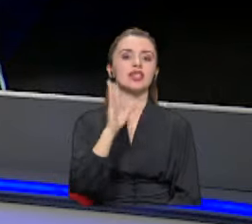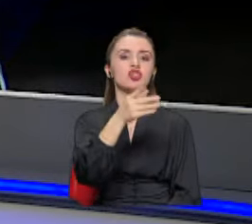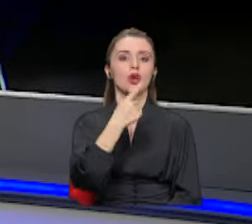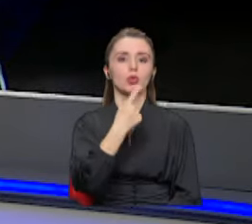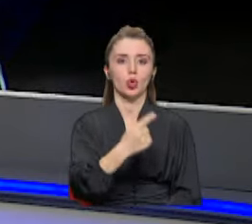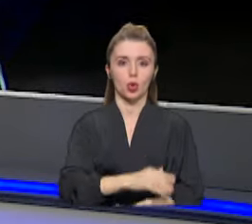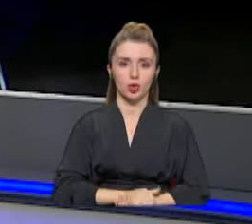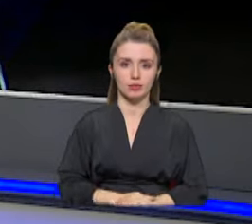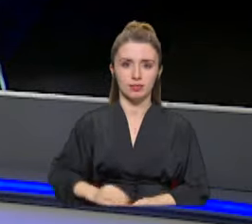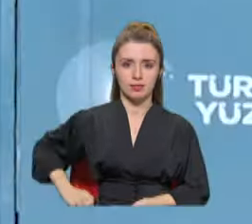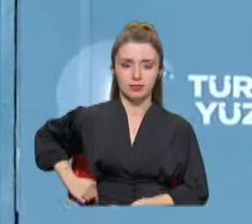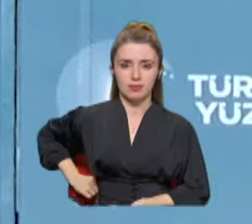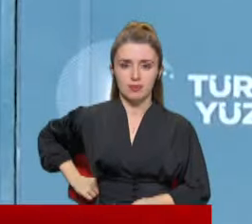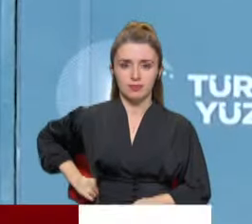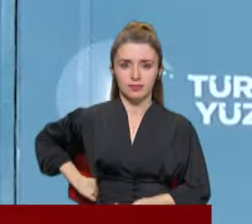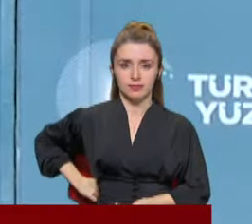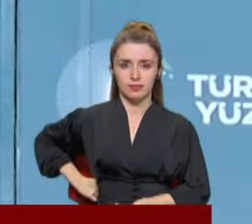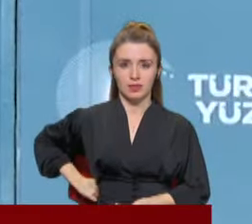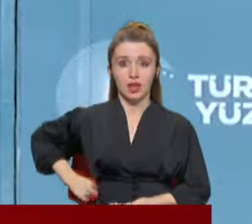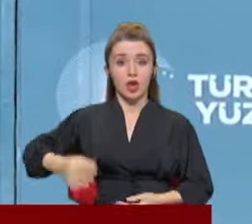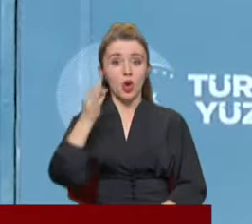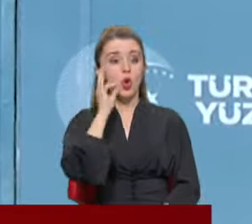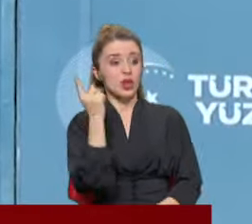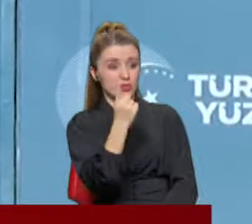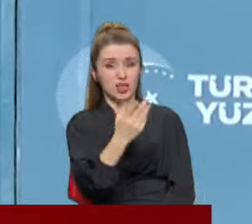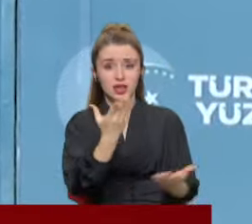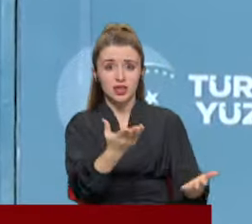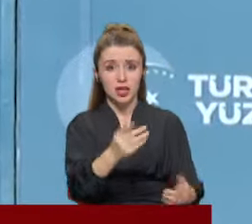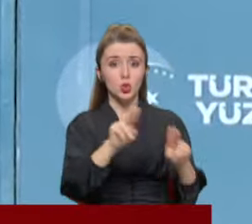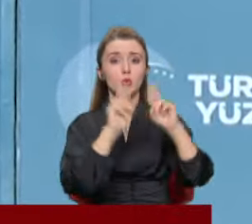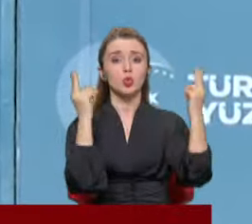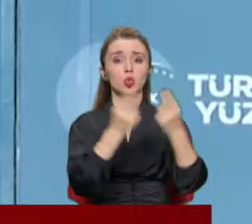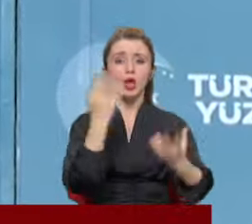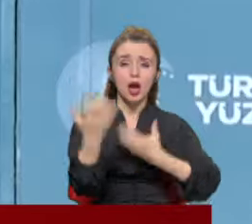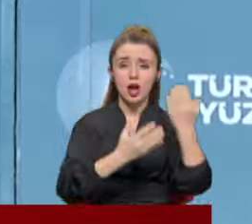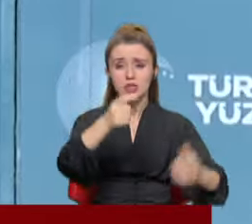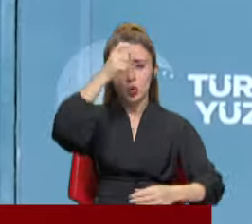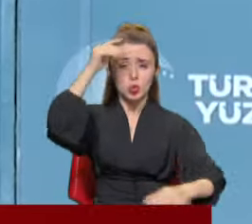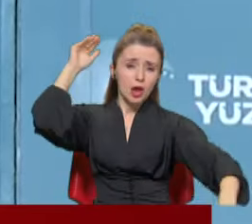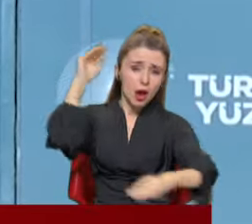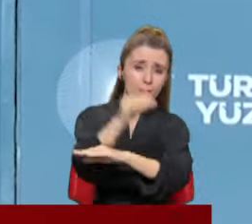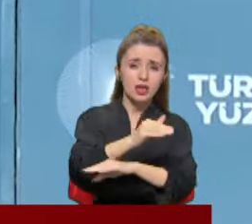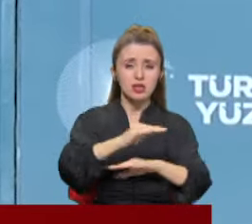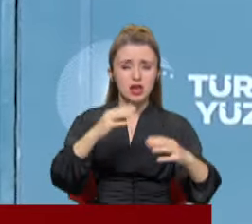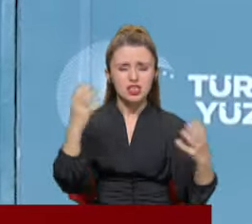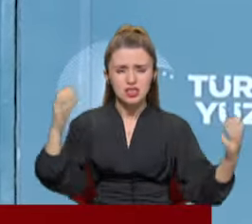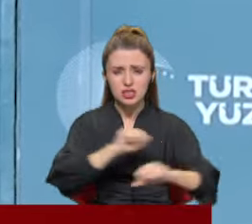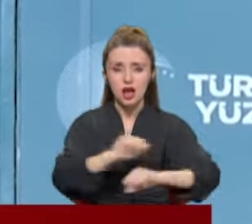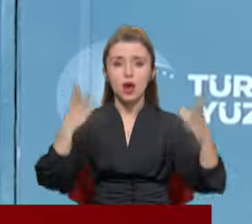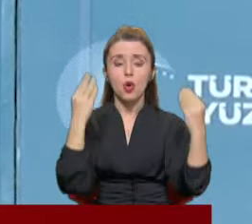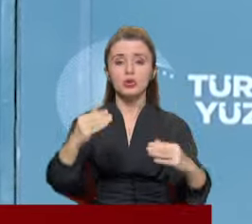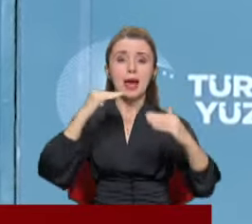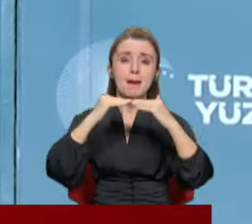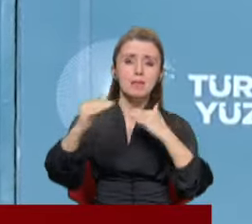söyledi. Öyle bir haldeler ki dünya yansa, ülke batsa, kıyamet kopsa,